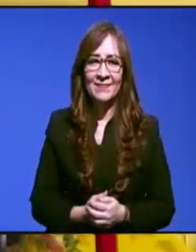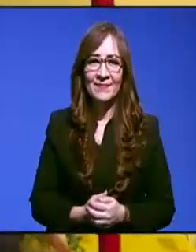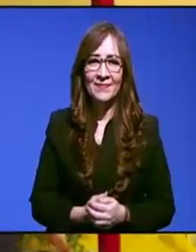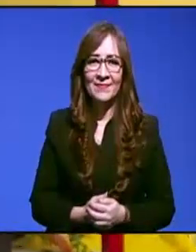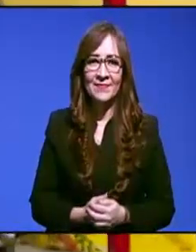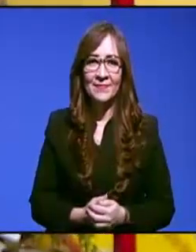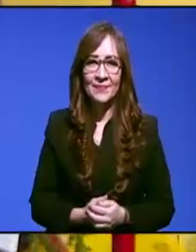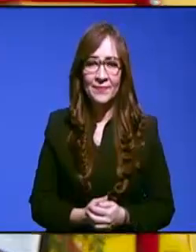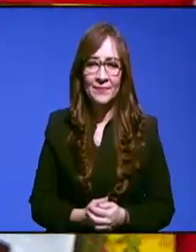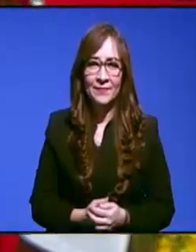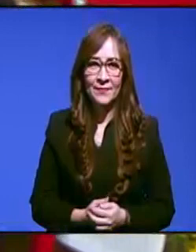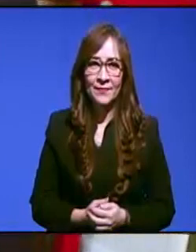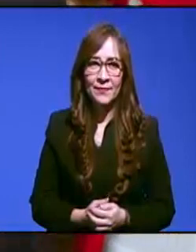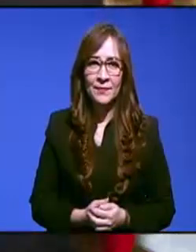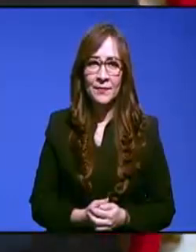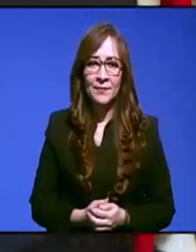membosankan.